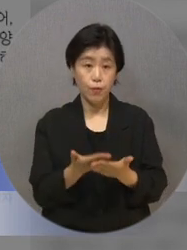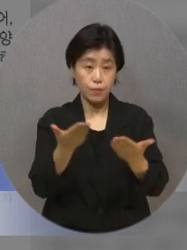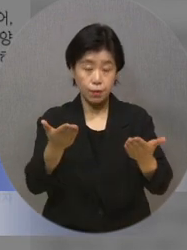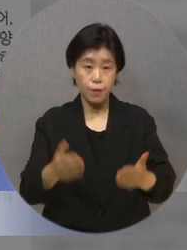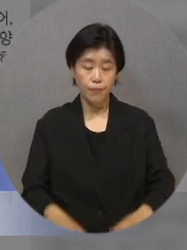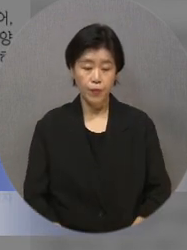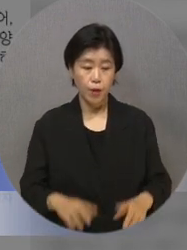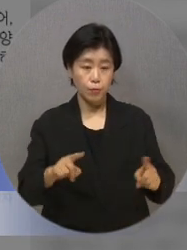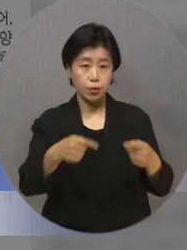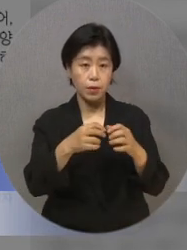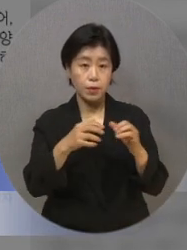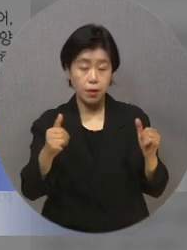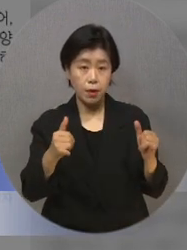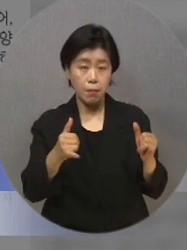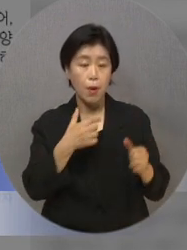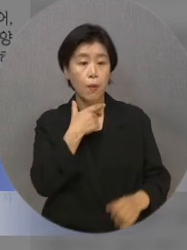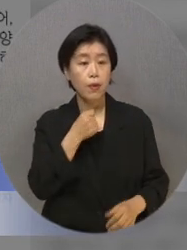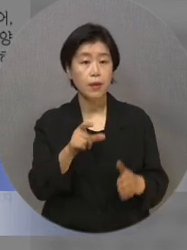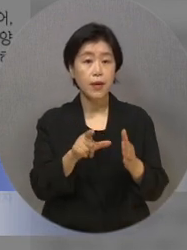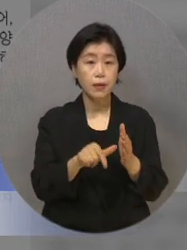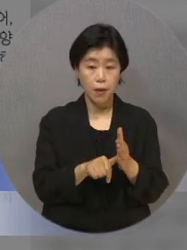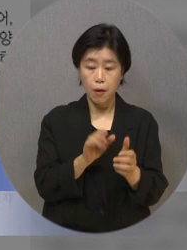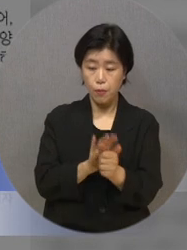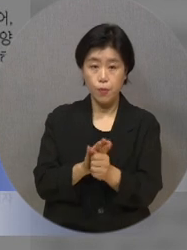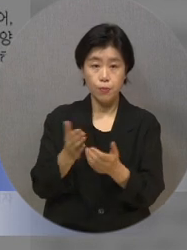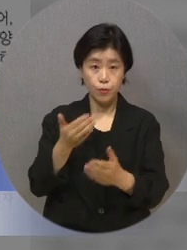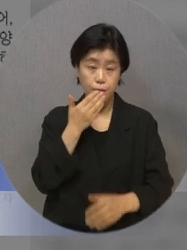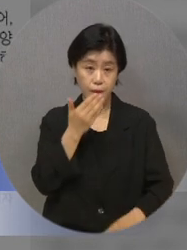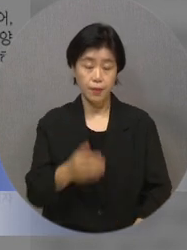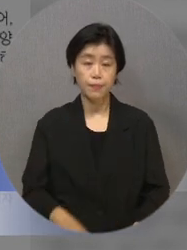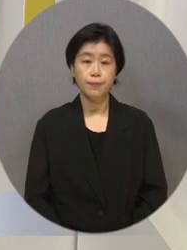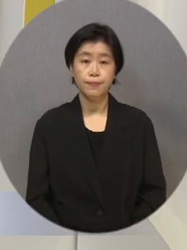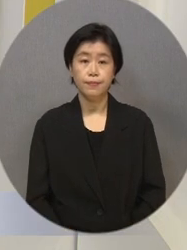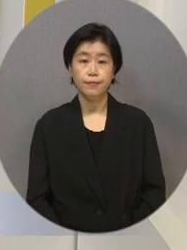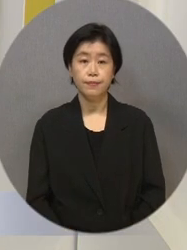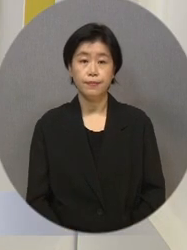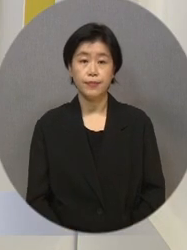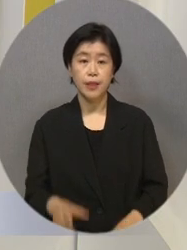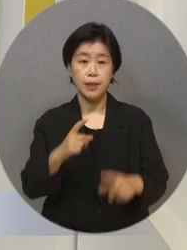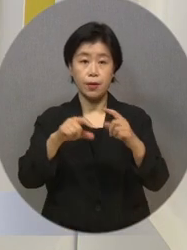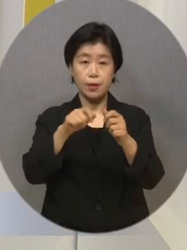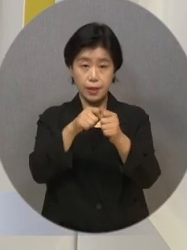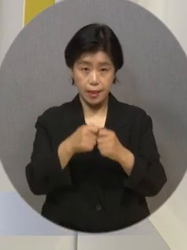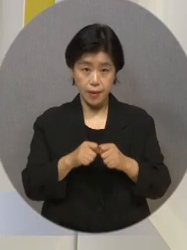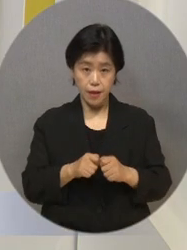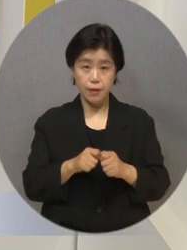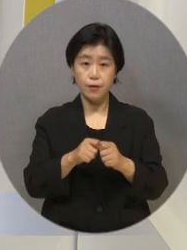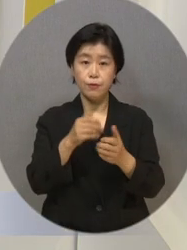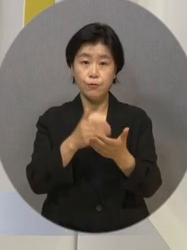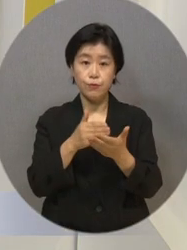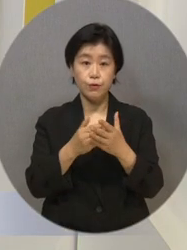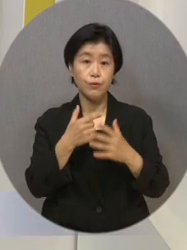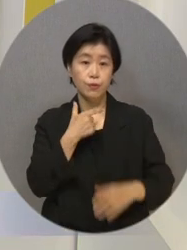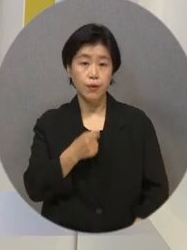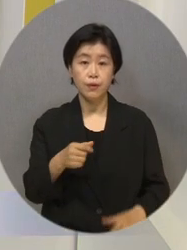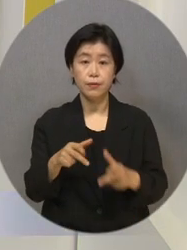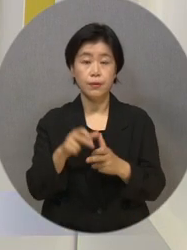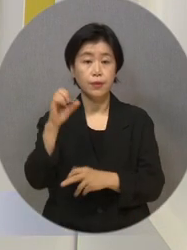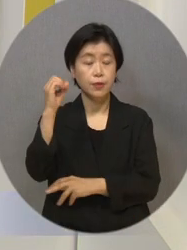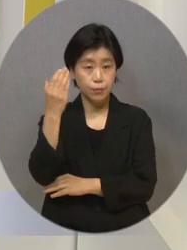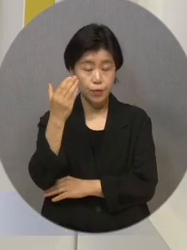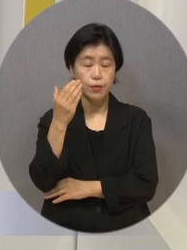매장 직원이 가설하는 방식으로 진행된다고 합니다 더 자세한 뉴스는 장애인 신문과